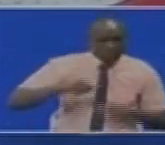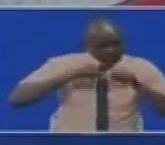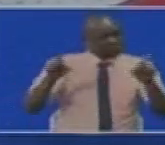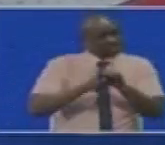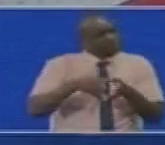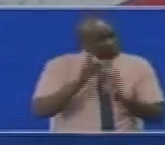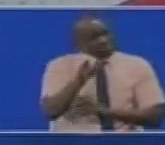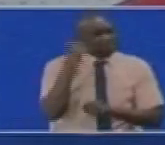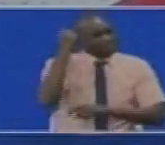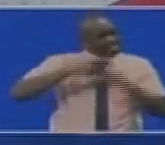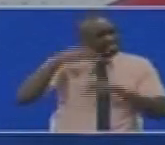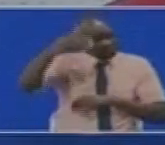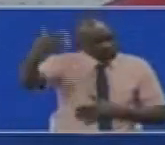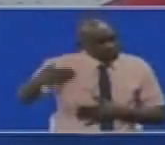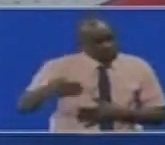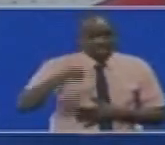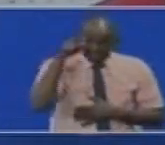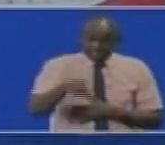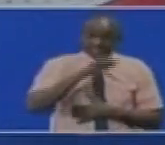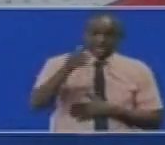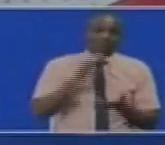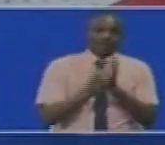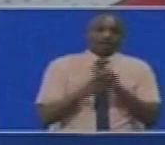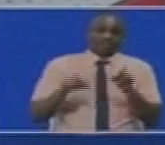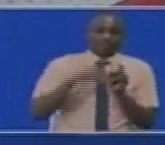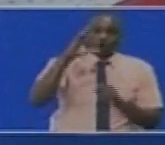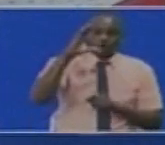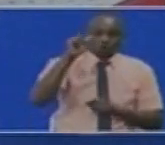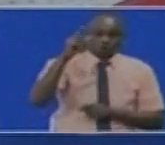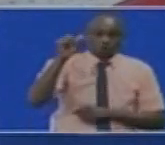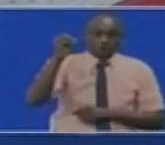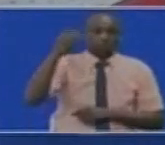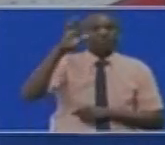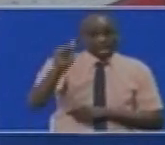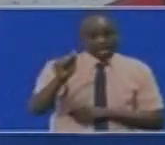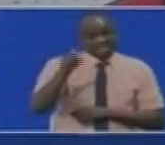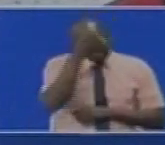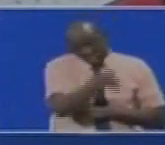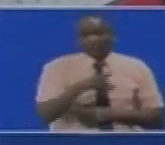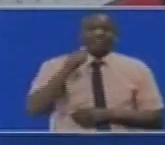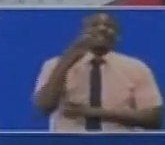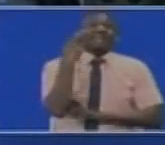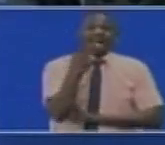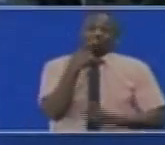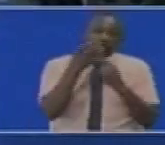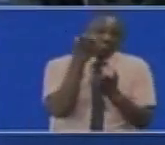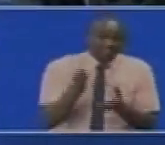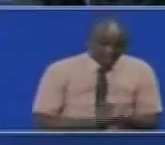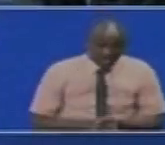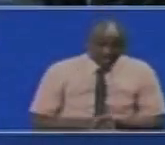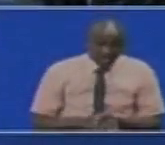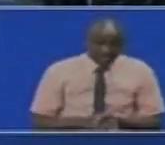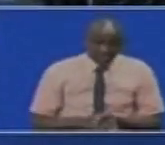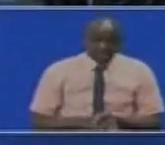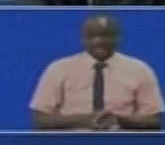next 5 years, this town will be like Colombia. Colombia ndo unapata mambo ya bunduki yanaongelewa.